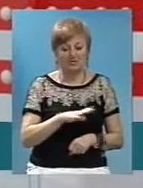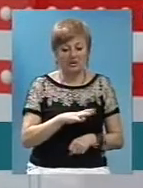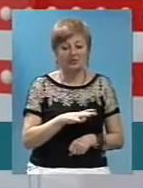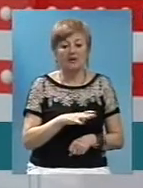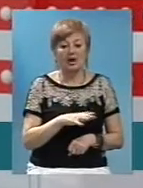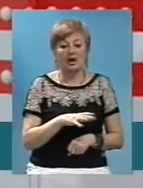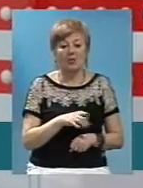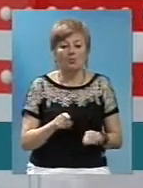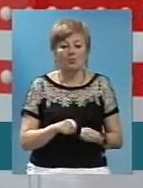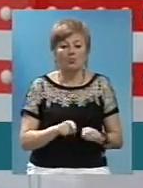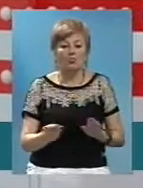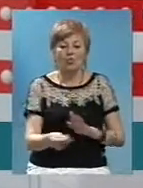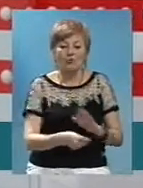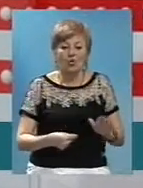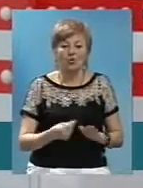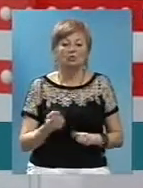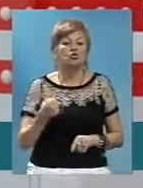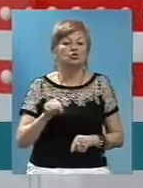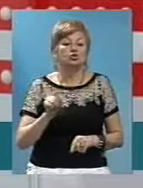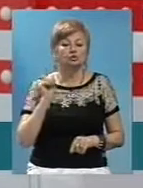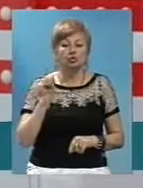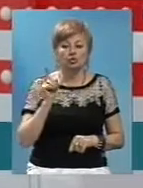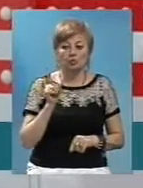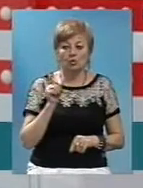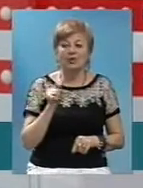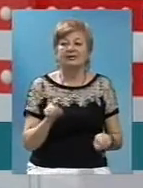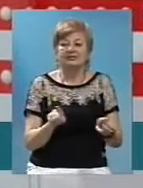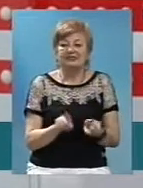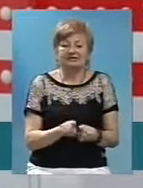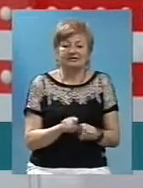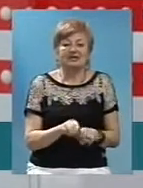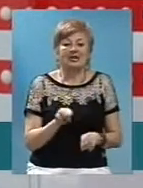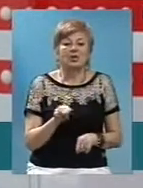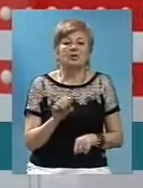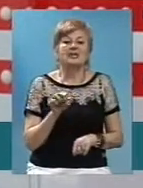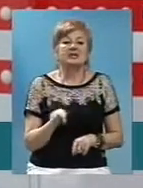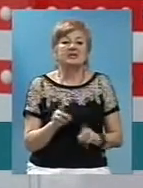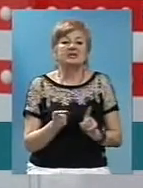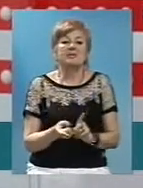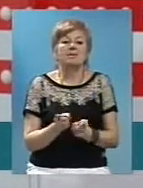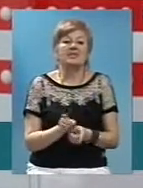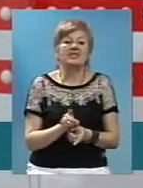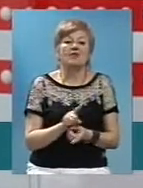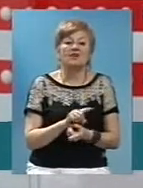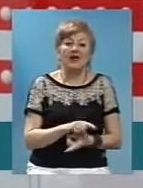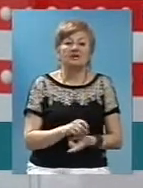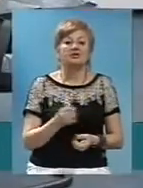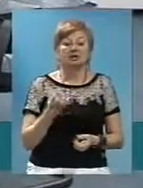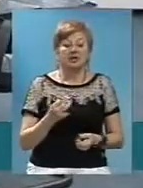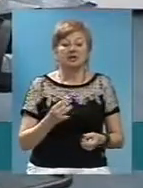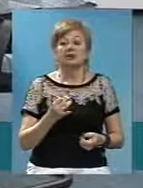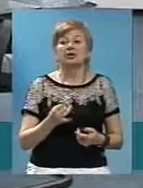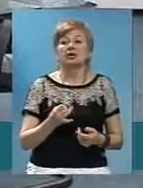тим, що суспільство вже втомилося від ось такого типу зміни влади. І настає нова